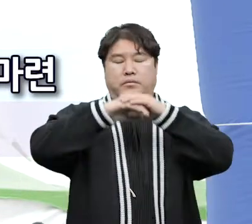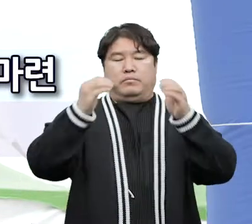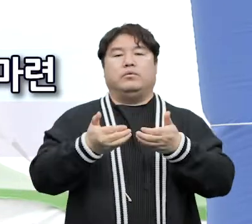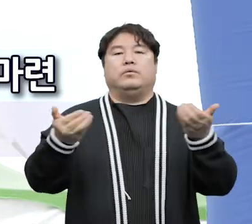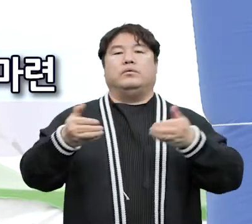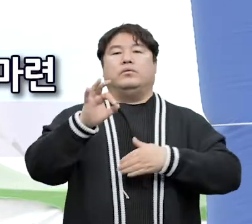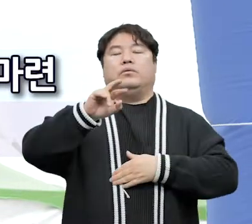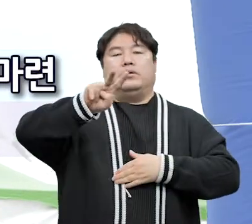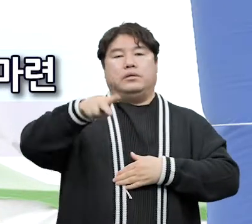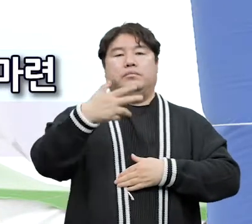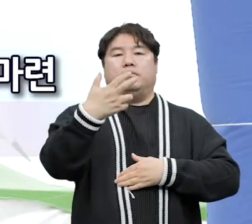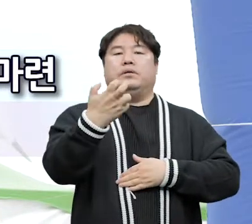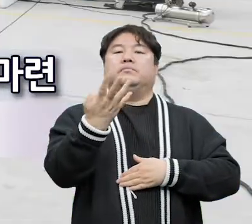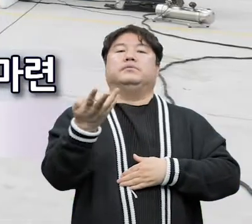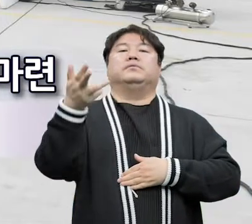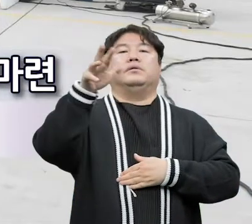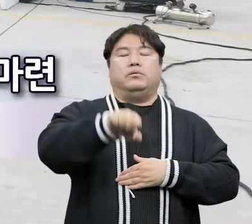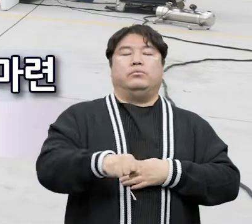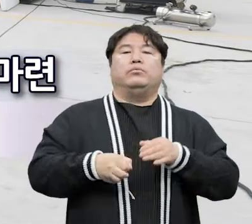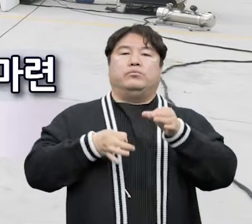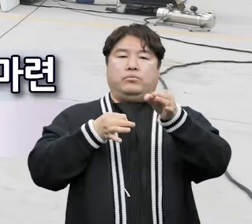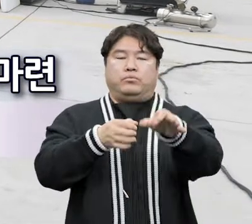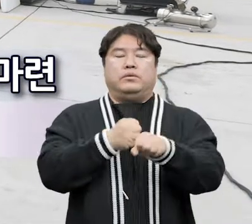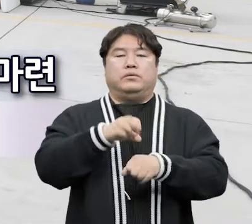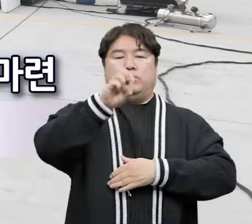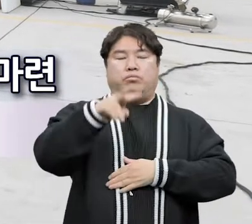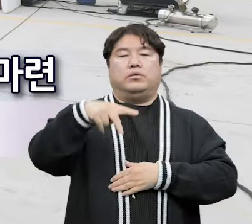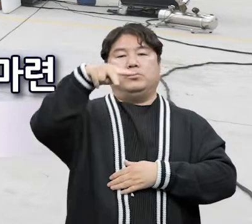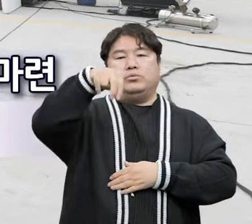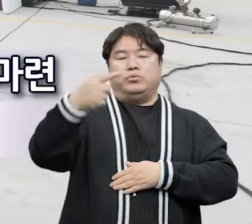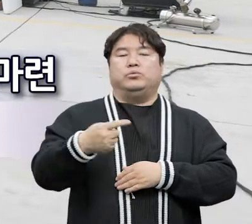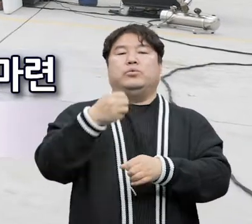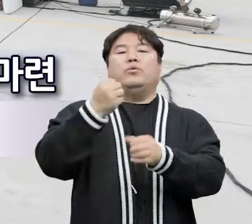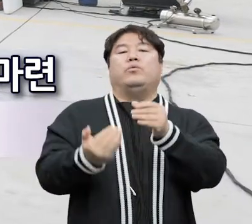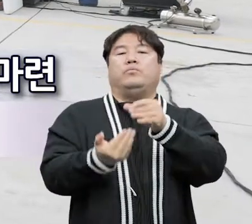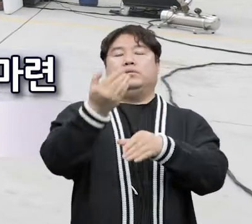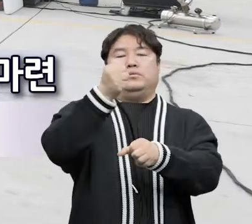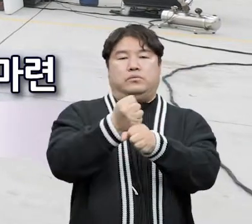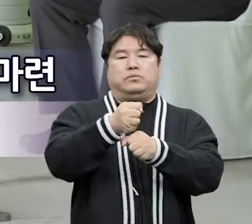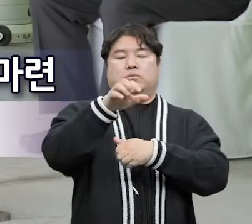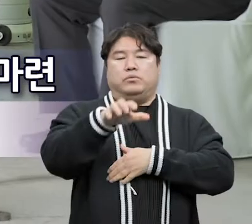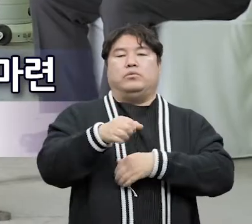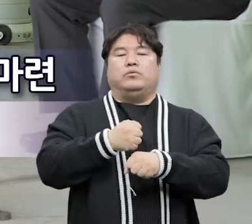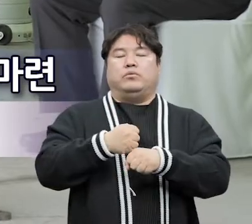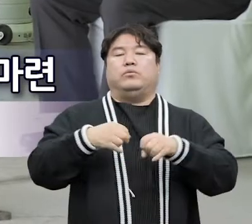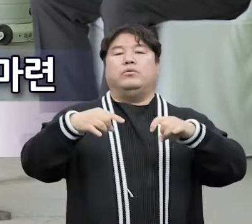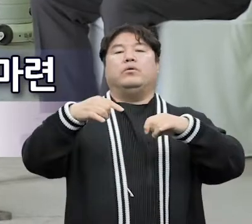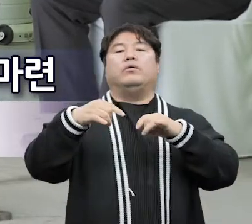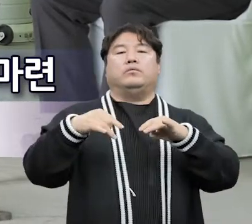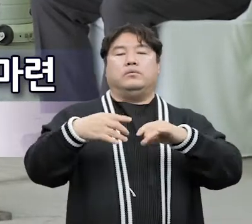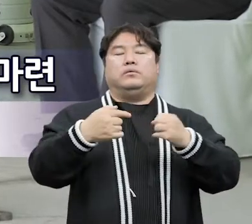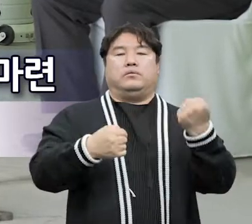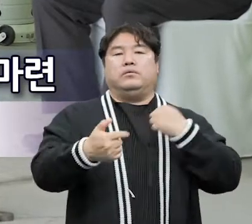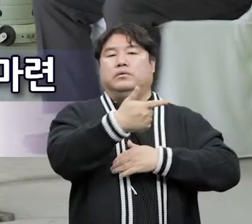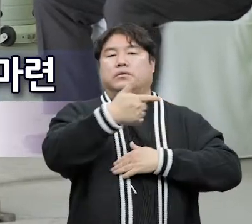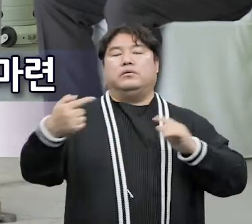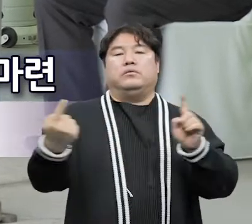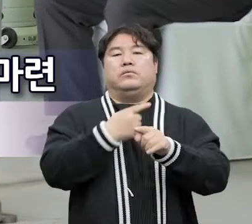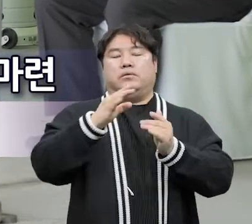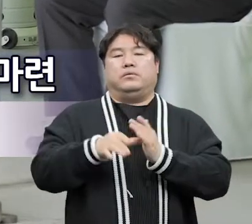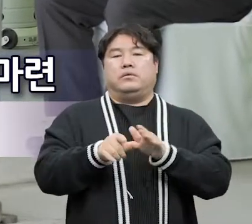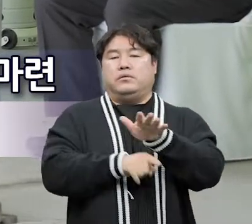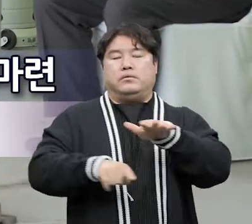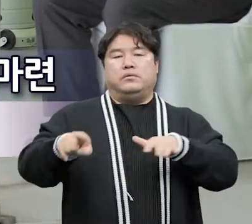총 사업비 284억 원이 투입되는 광주 수소 생산기지 구축 사업은 에너지 대전환 시대에